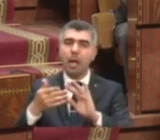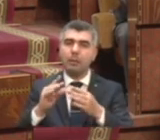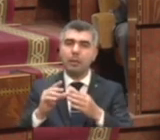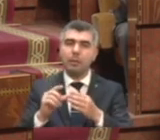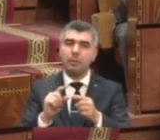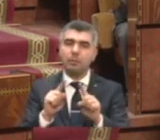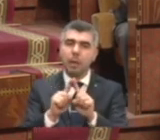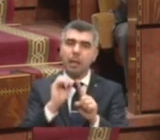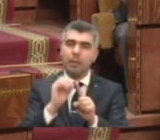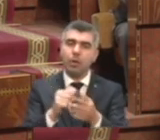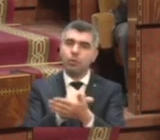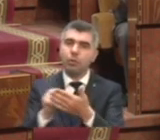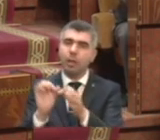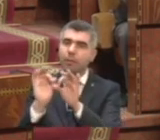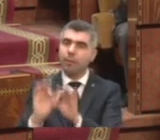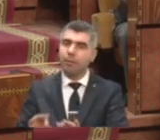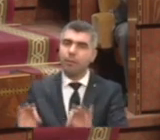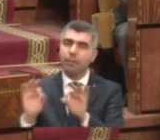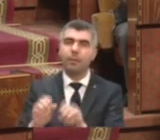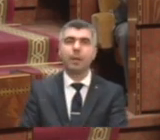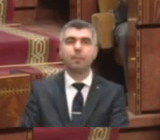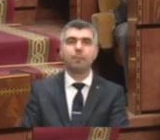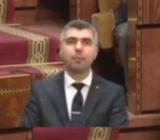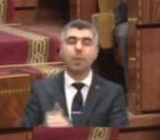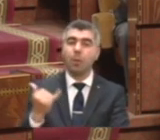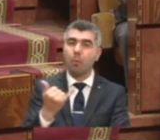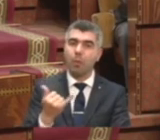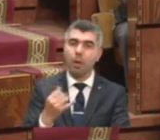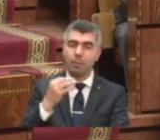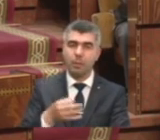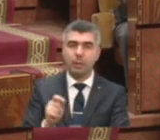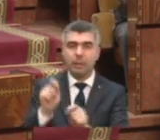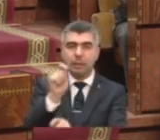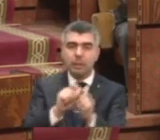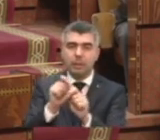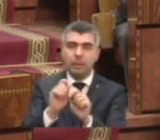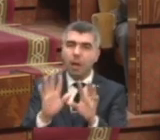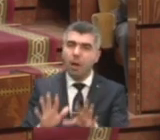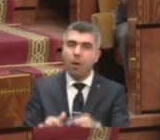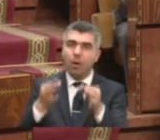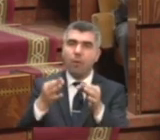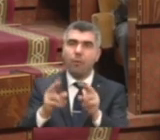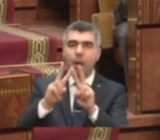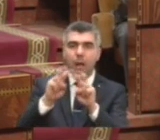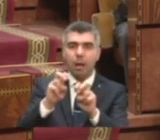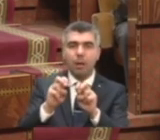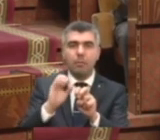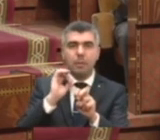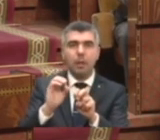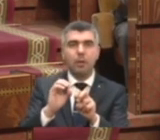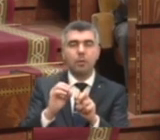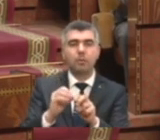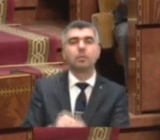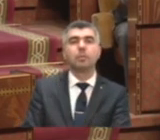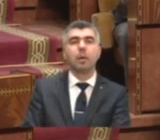الأسر ونعفيها من شرائها؟ نحن على يقين أنكم ستبدعون في إيجاد حلول والبحث عن المخارج.